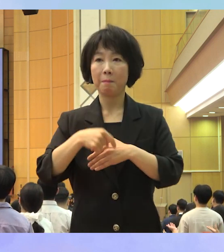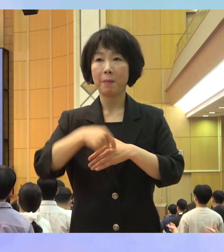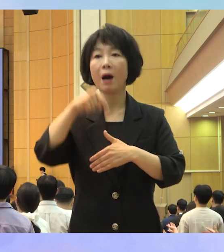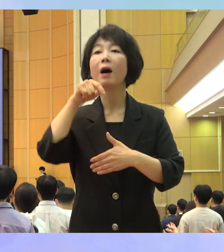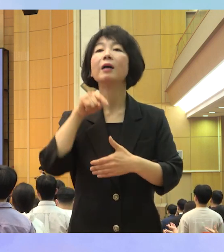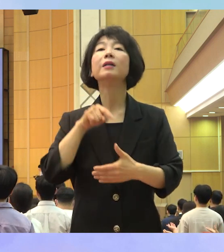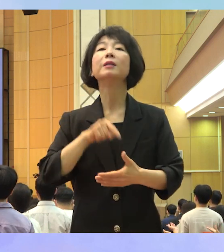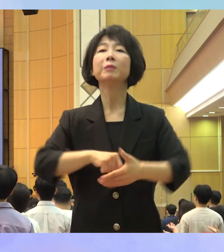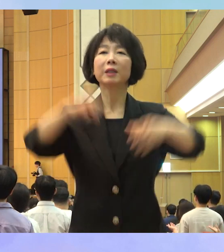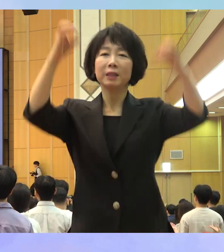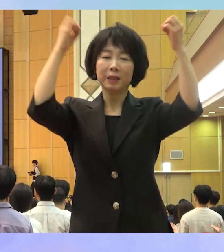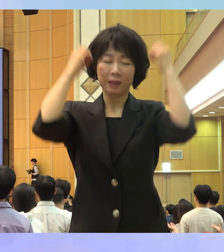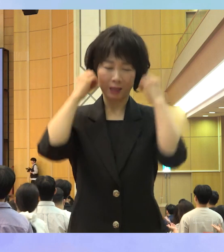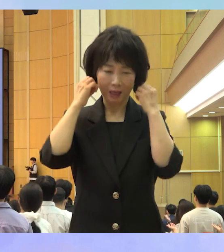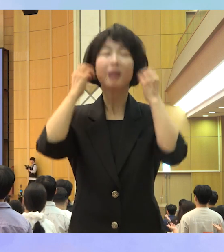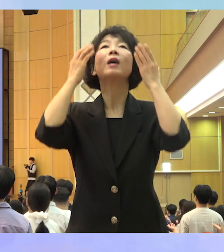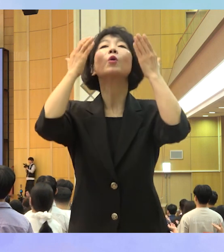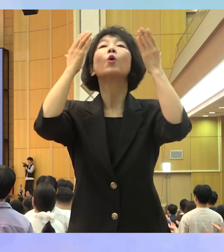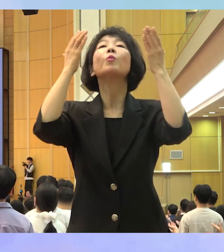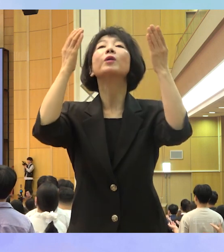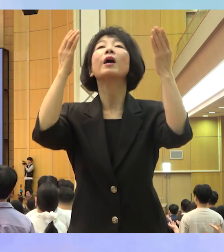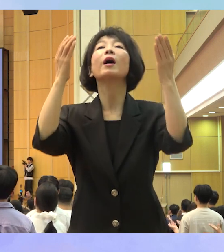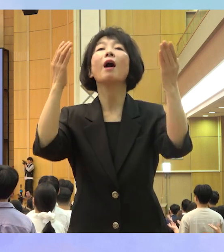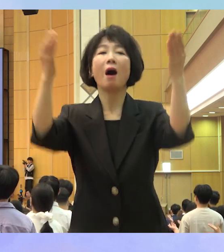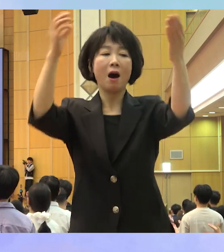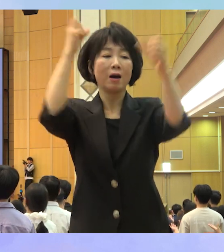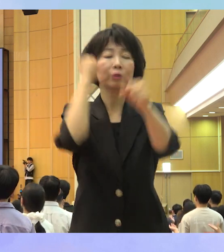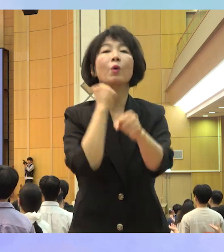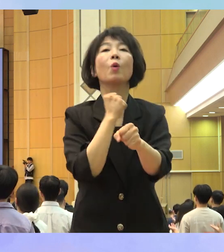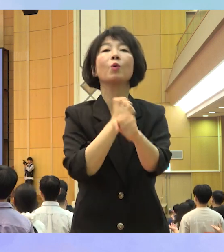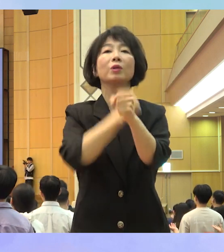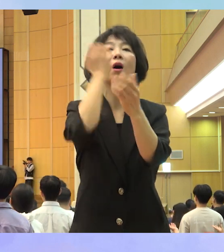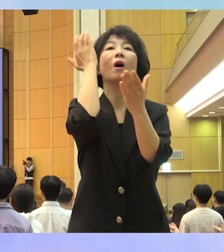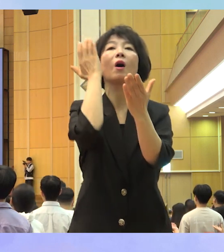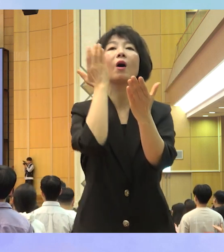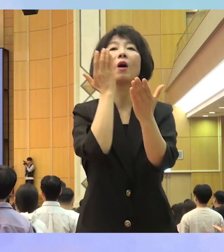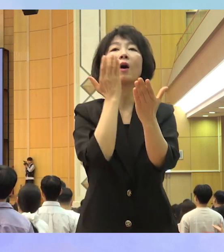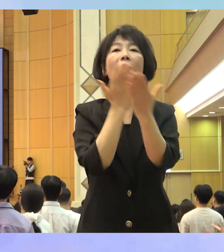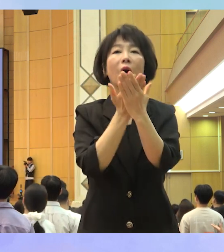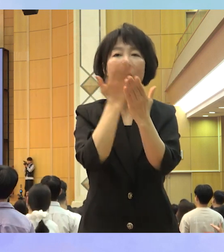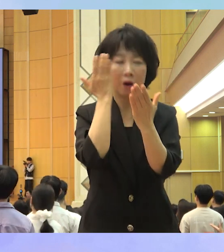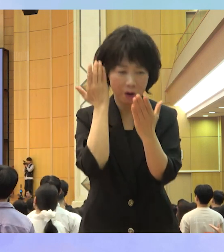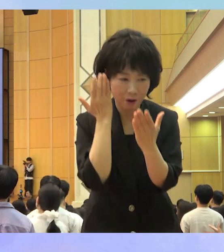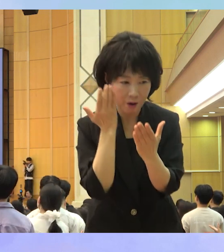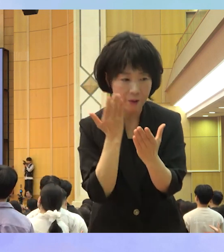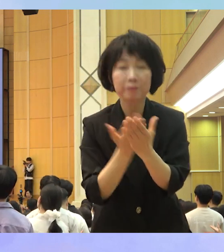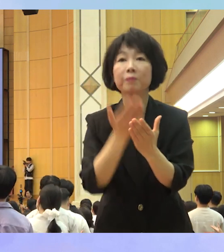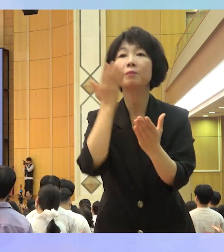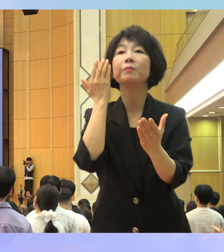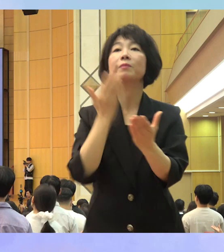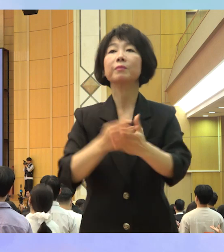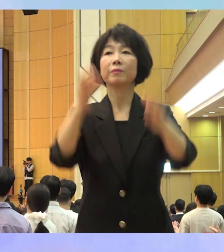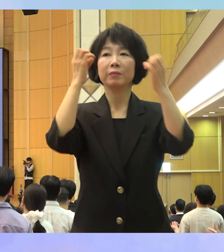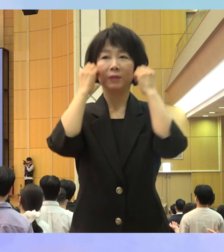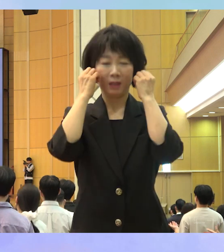내 마음을 새롭게 하소서.